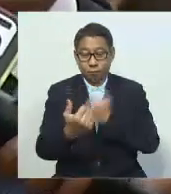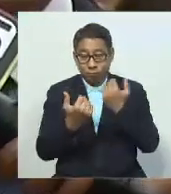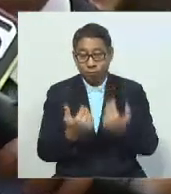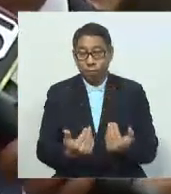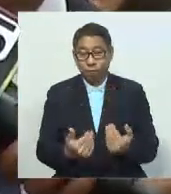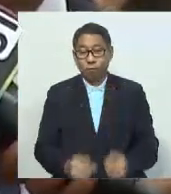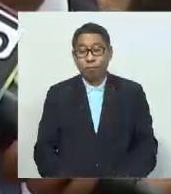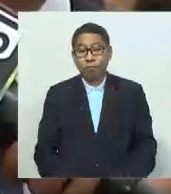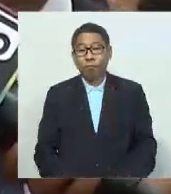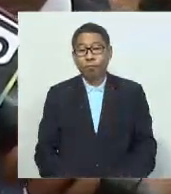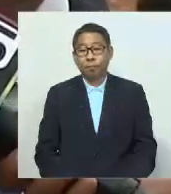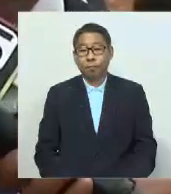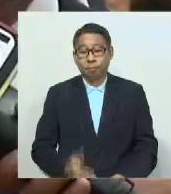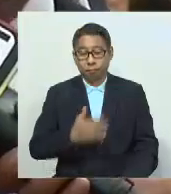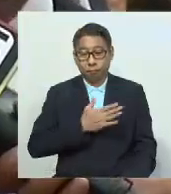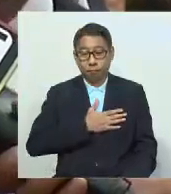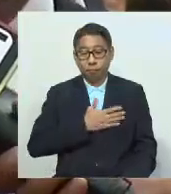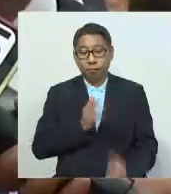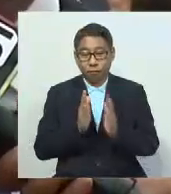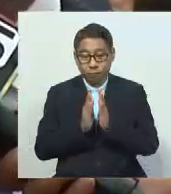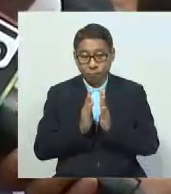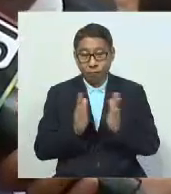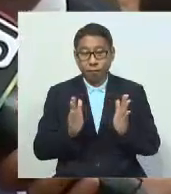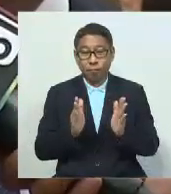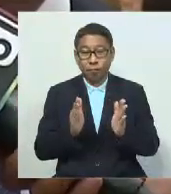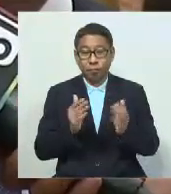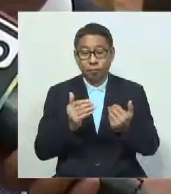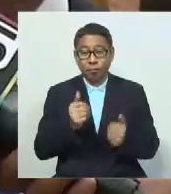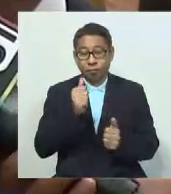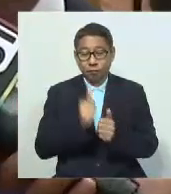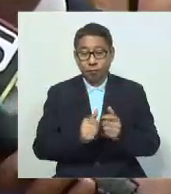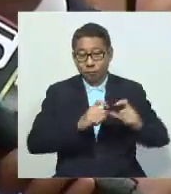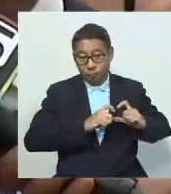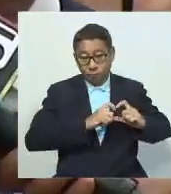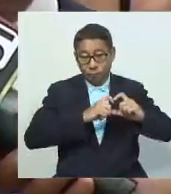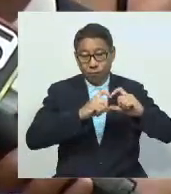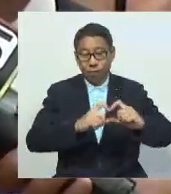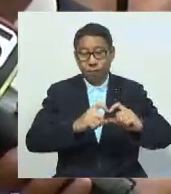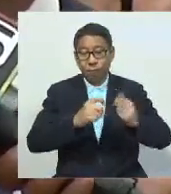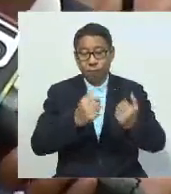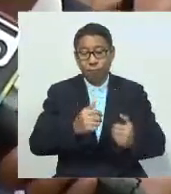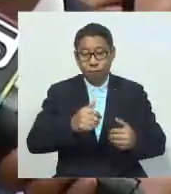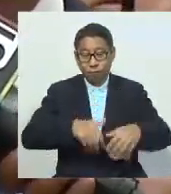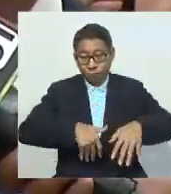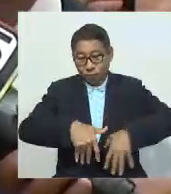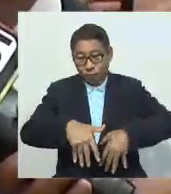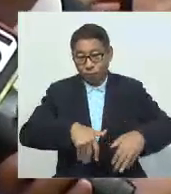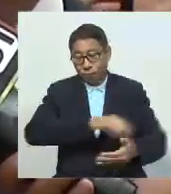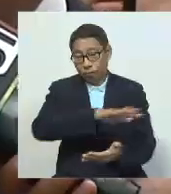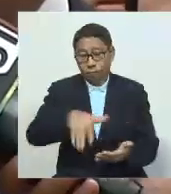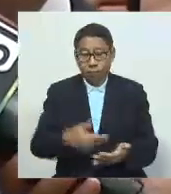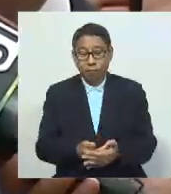งนี้ผมขอขอบคุณทุกกำลังใจนะครับจากพี่น้องประชาชนทุกๆค